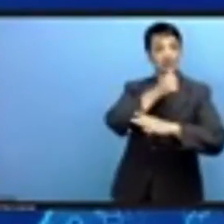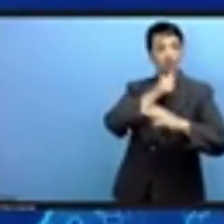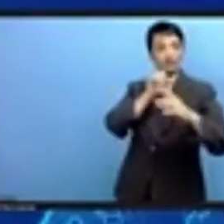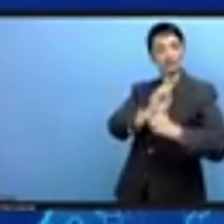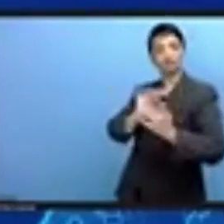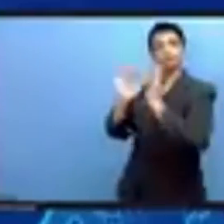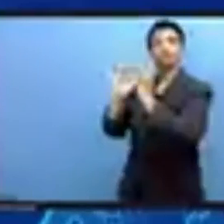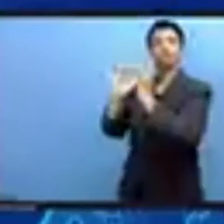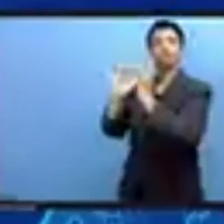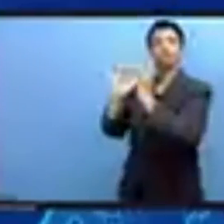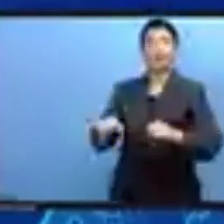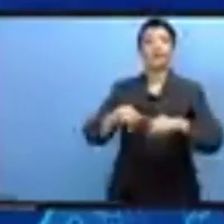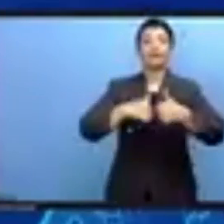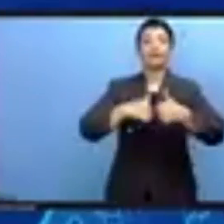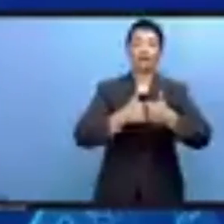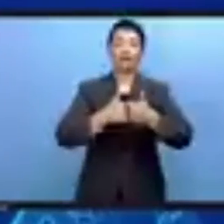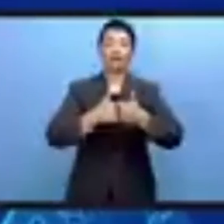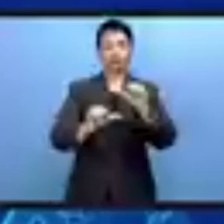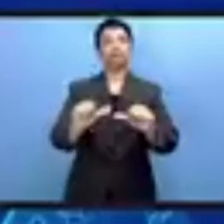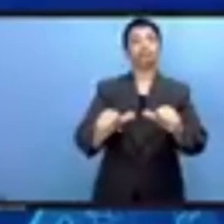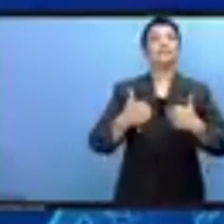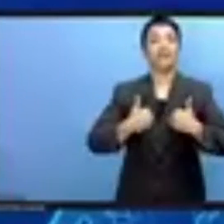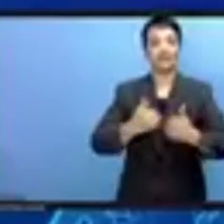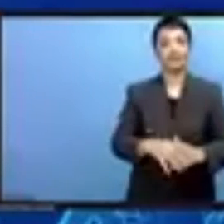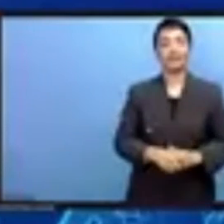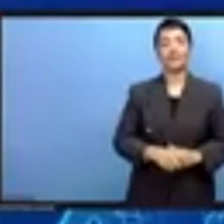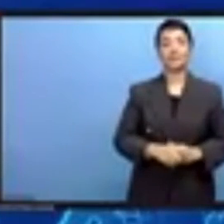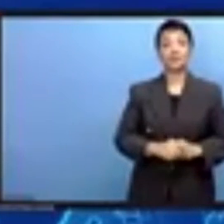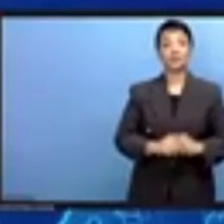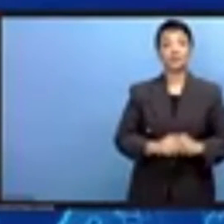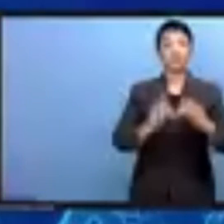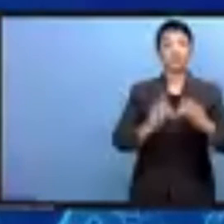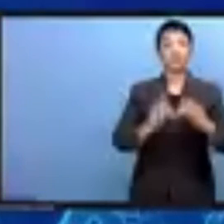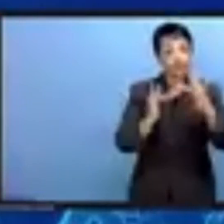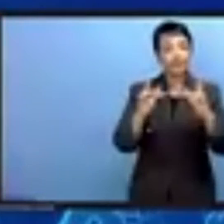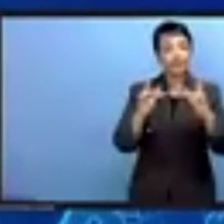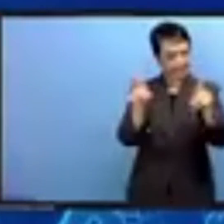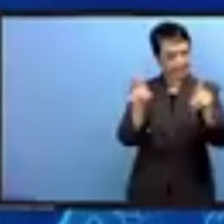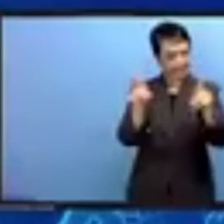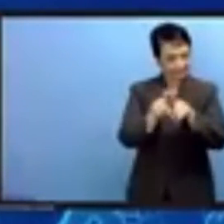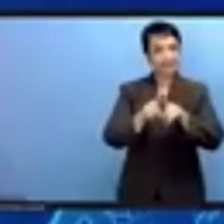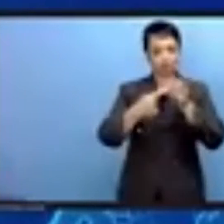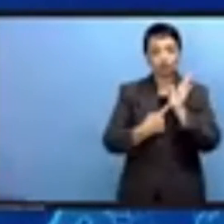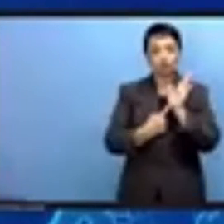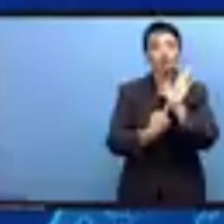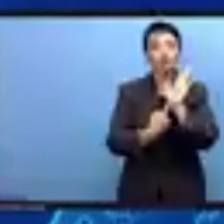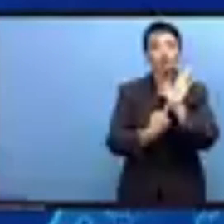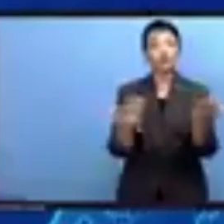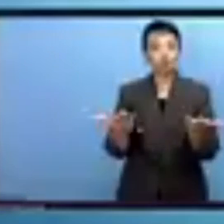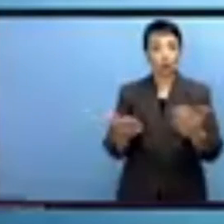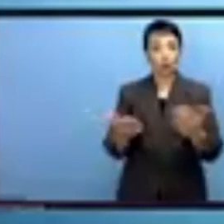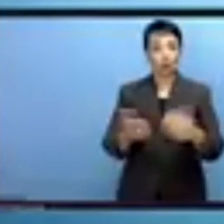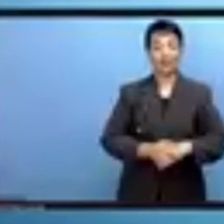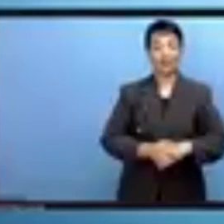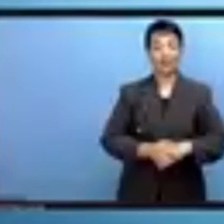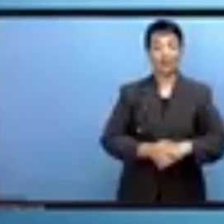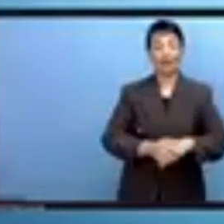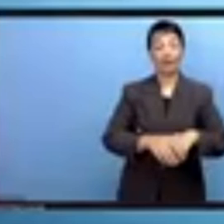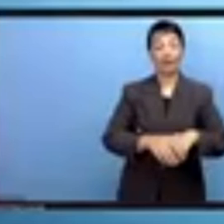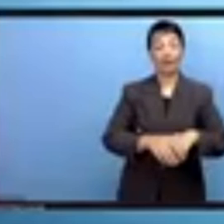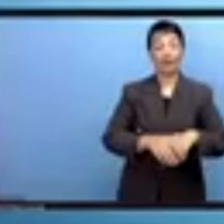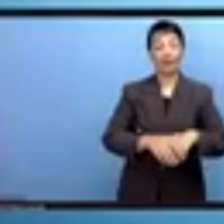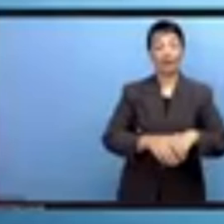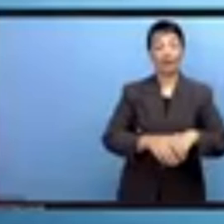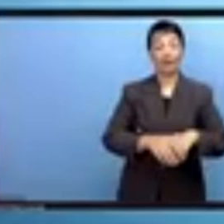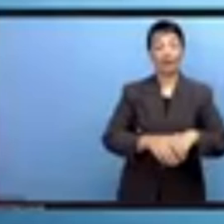的方面。这是我们电信基础设施的一个重要的机会，尤其是对